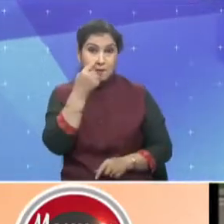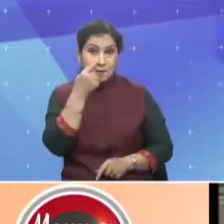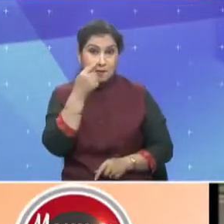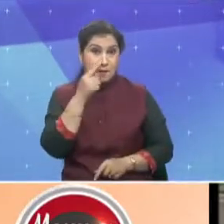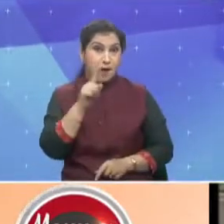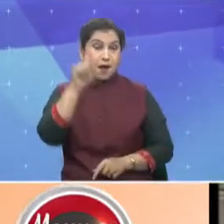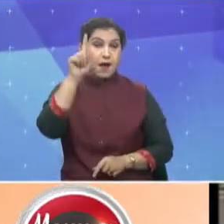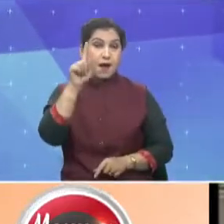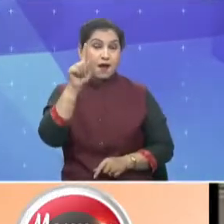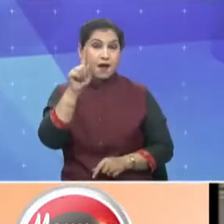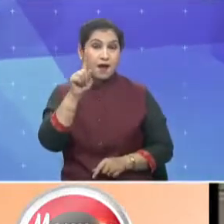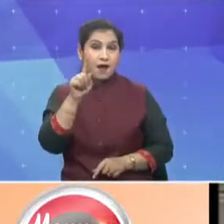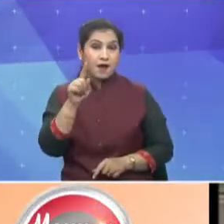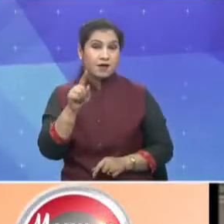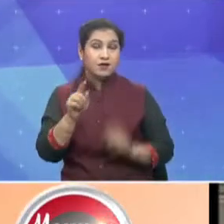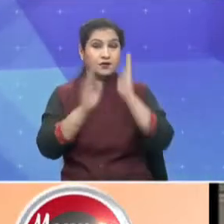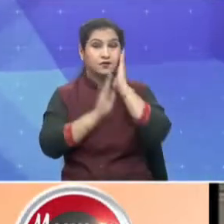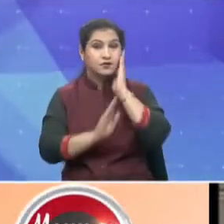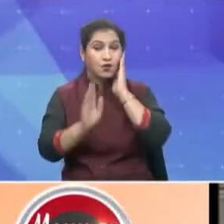वंदे